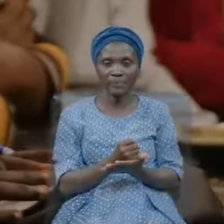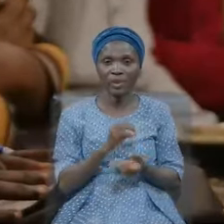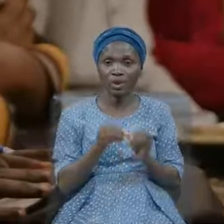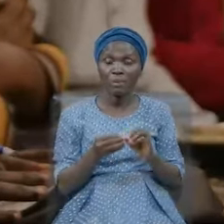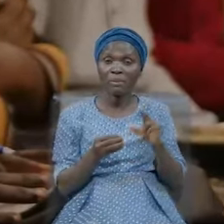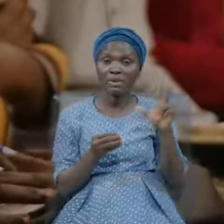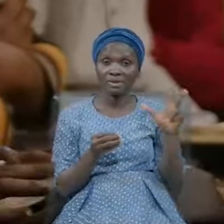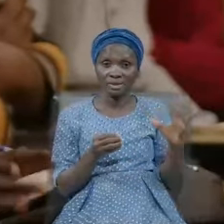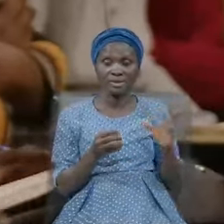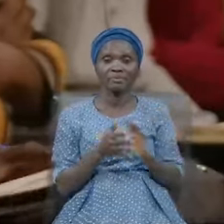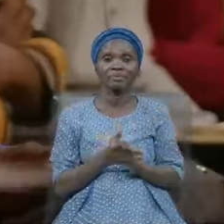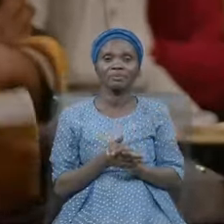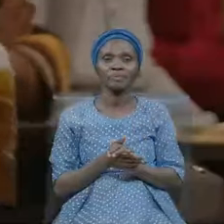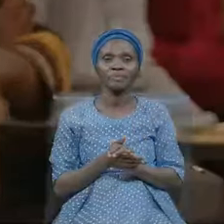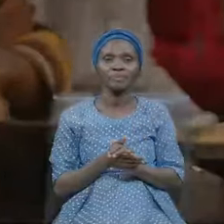Numéro 3, nous allons parler de